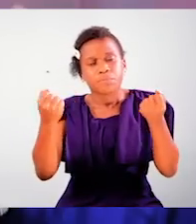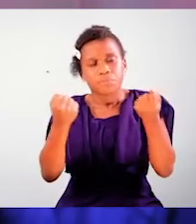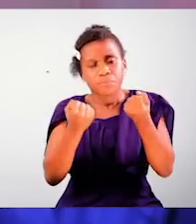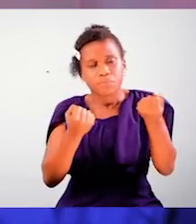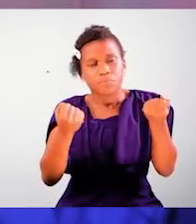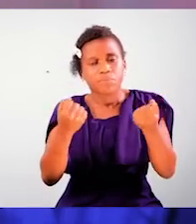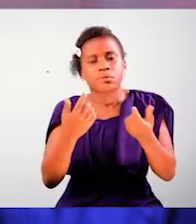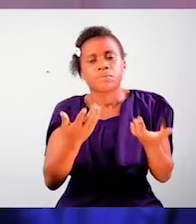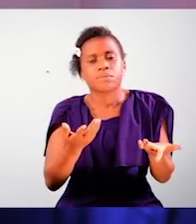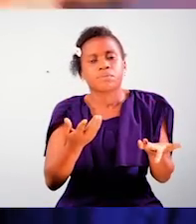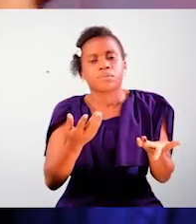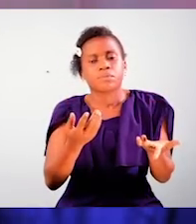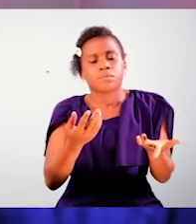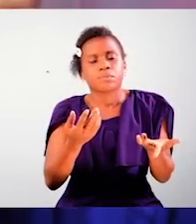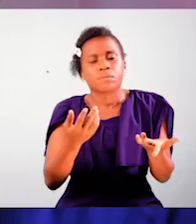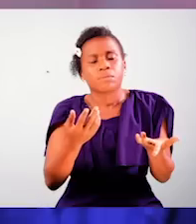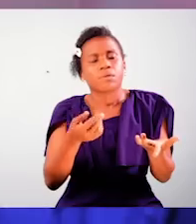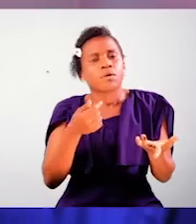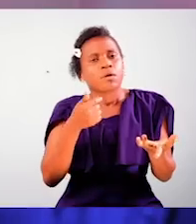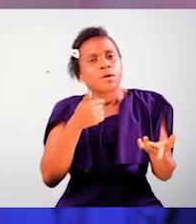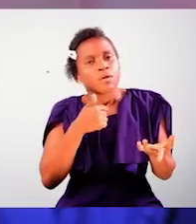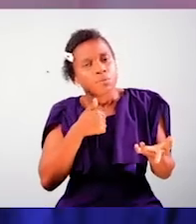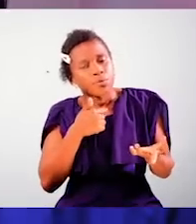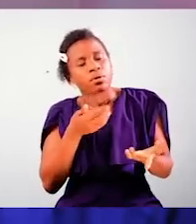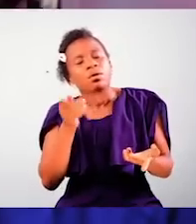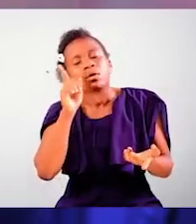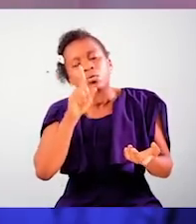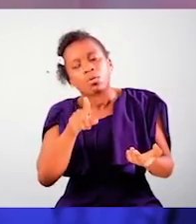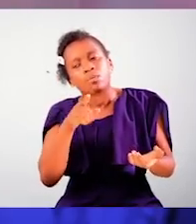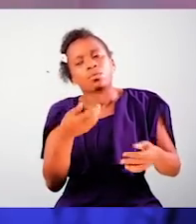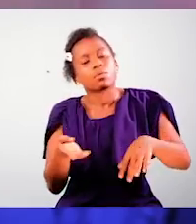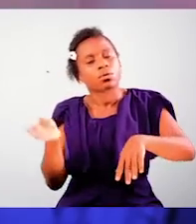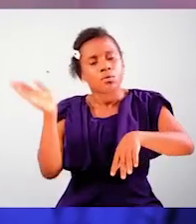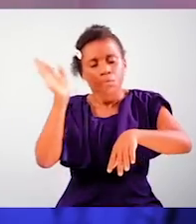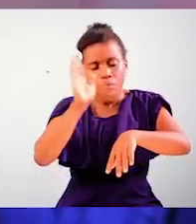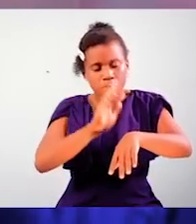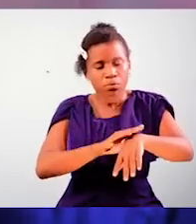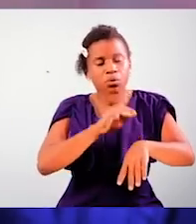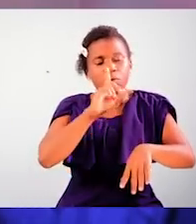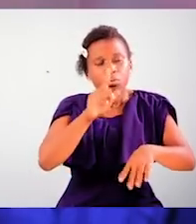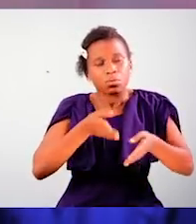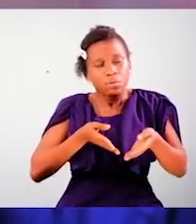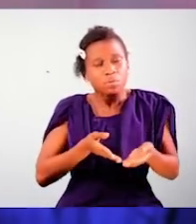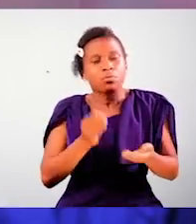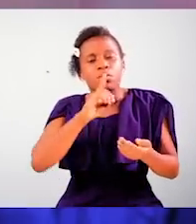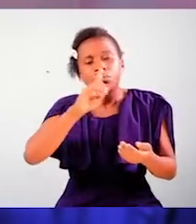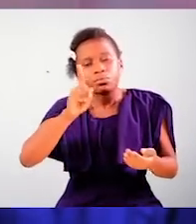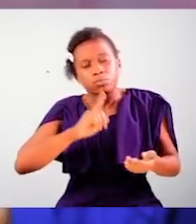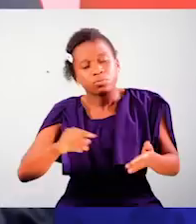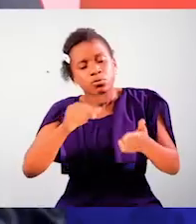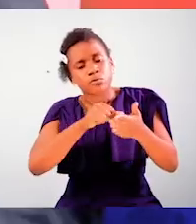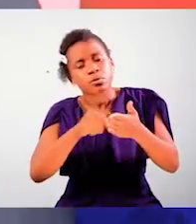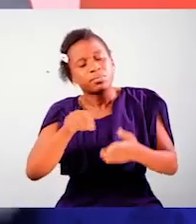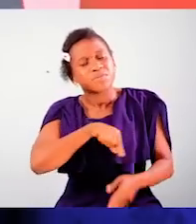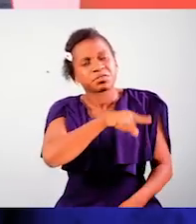Wazawa wewe sawa. Leo makontrakta wako wazawa tuko hapa. Tulipe sisi pesa tufanye kazi. Ile pesa